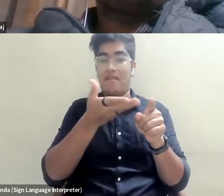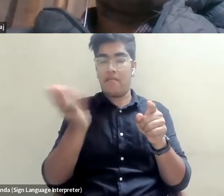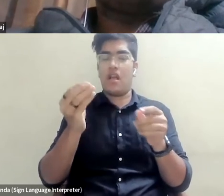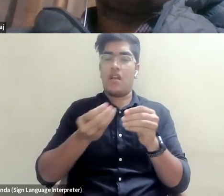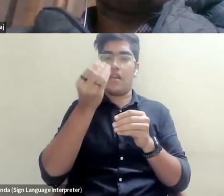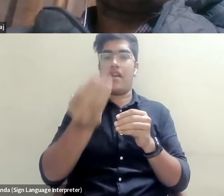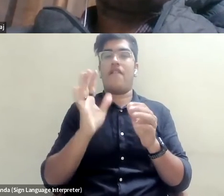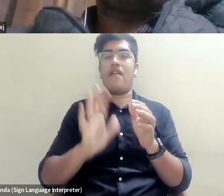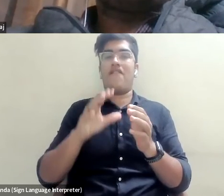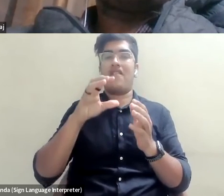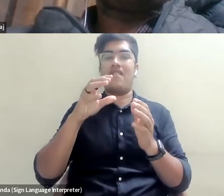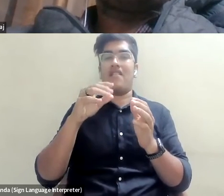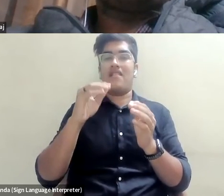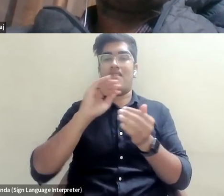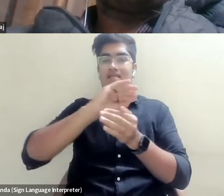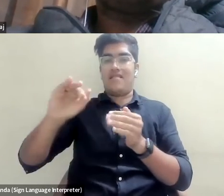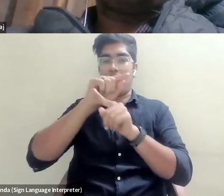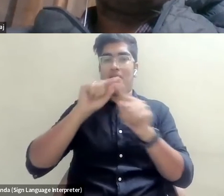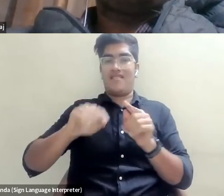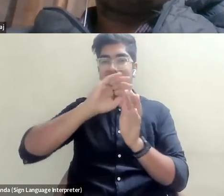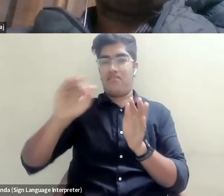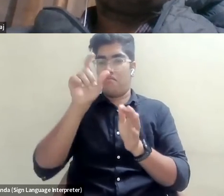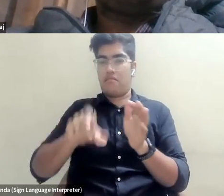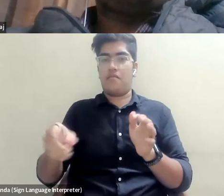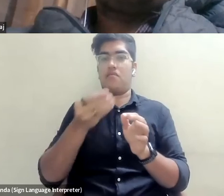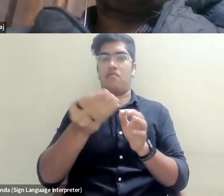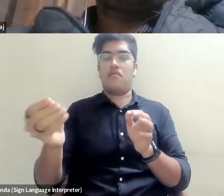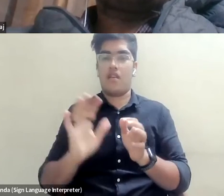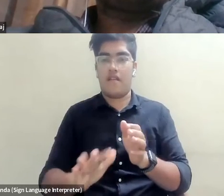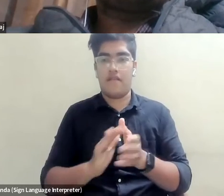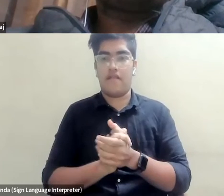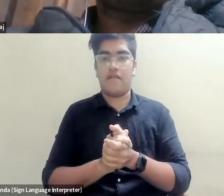राजश्री शाहू महाराज जो थे उन्होंने इसका अपने राज्य में शुरू किया था, उसको